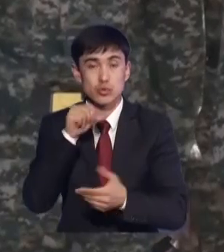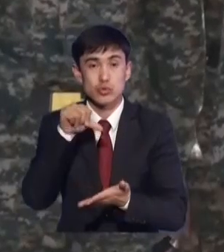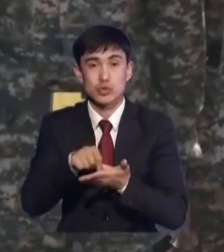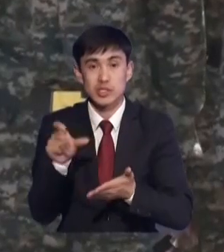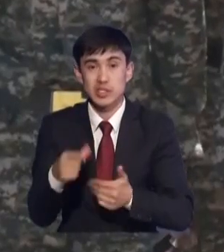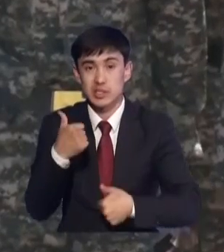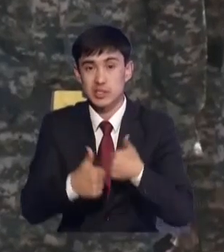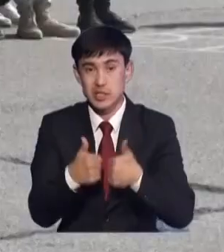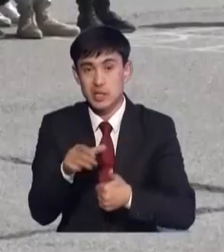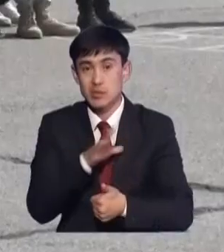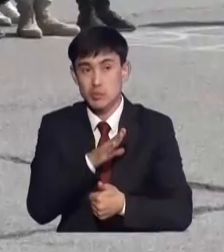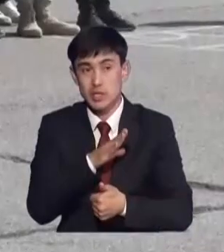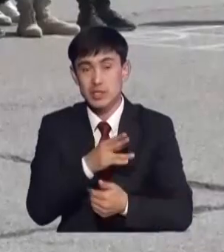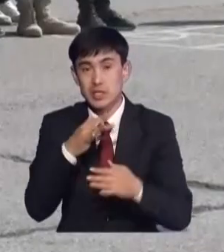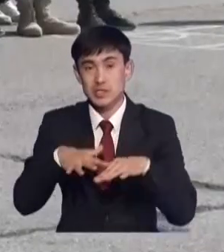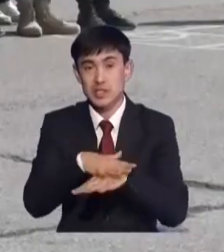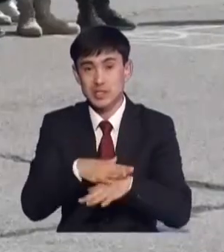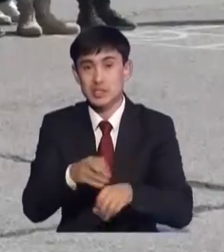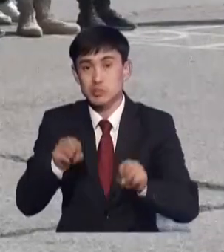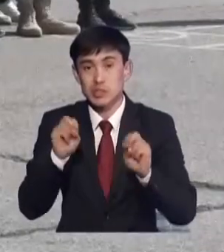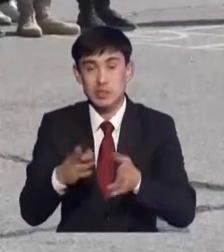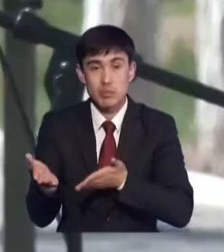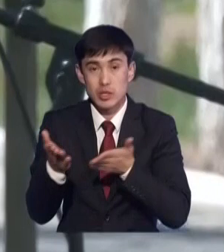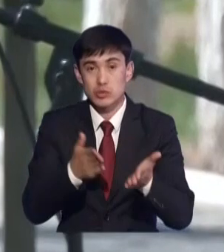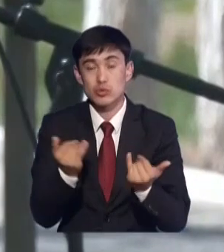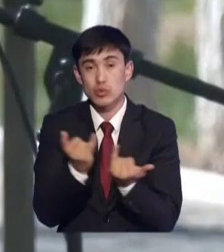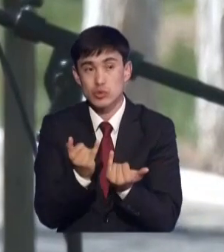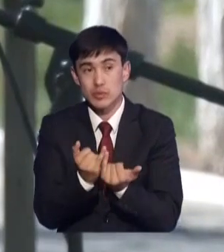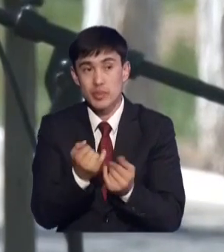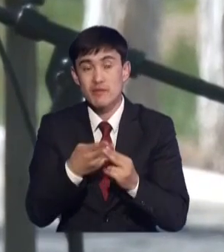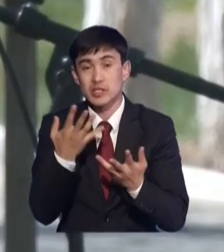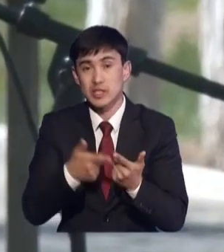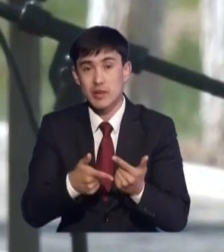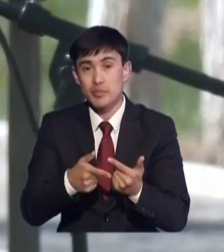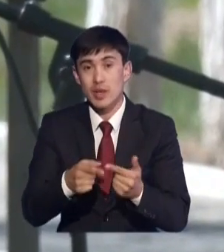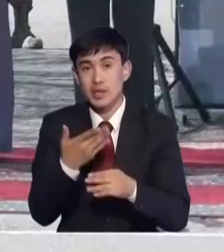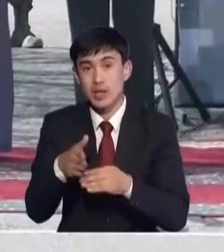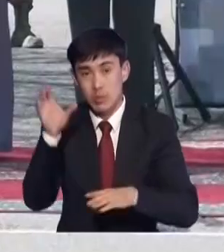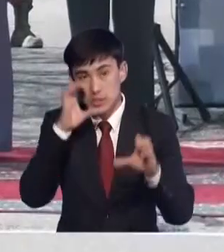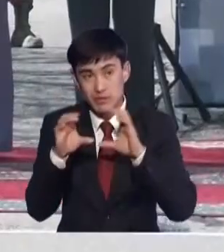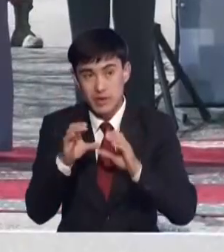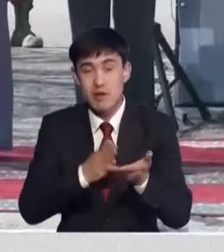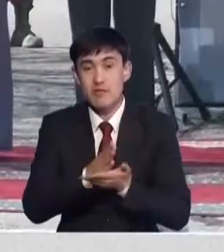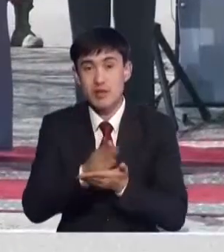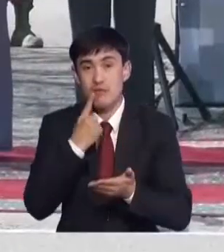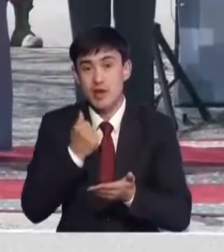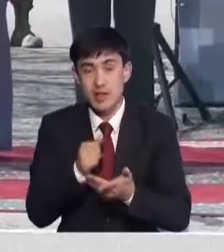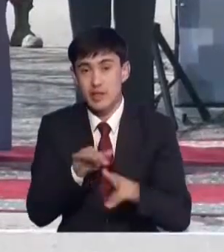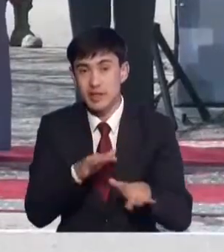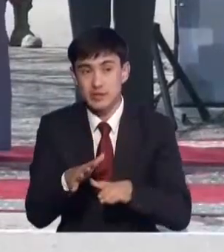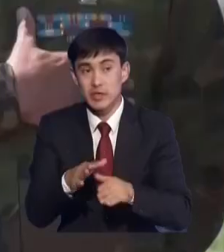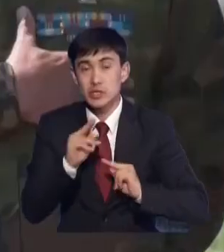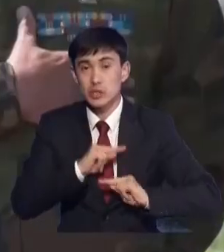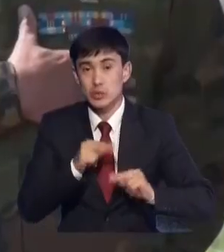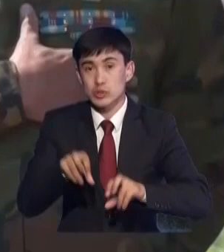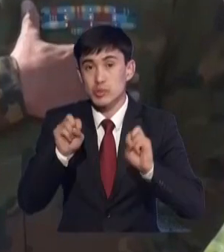участниками состязания стали не только зрители, но и специально приглашенные гости. В их числе представители отдела образования, ветераны военных действий,